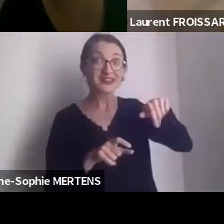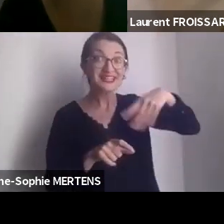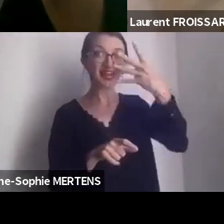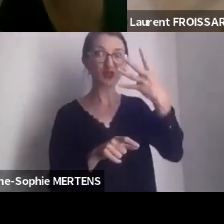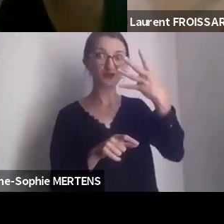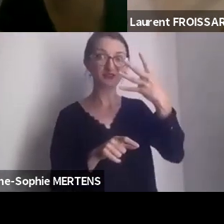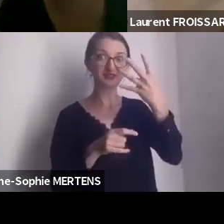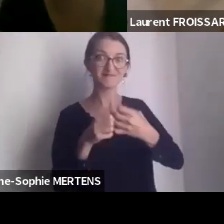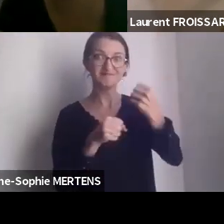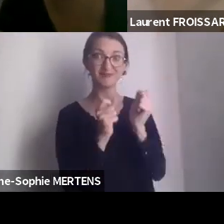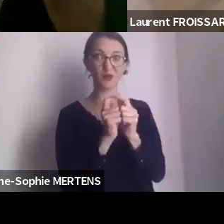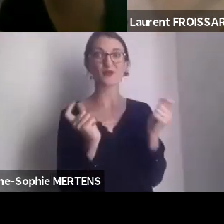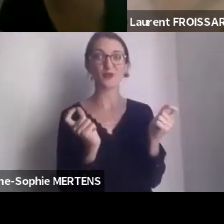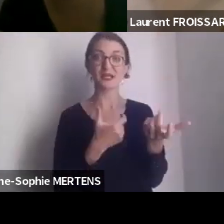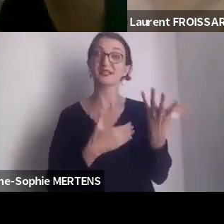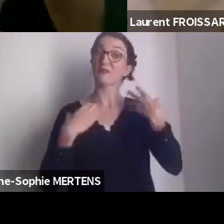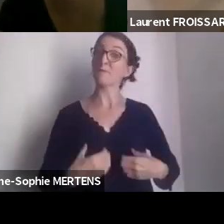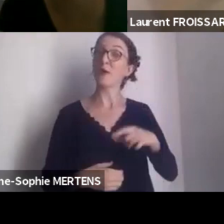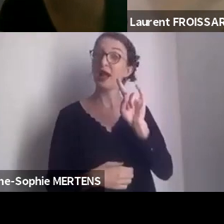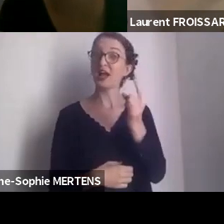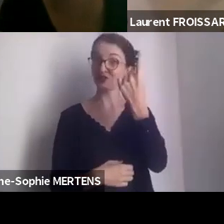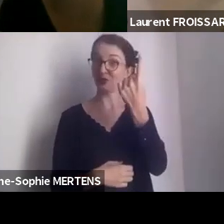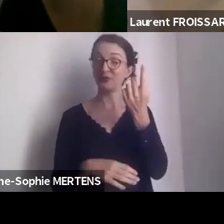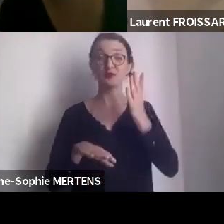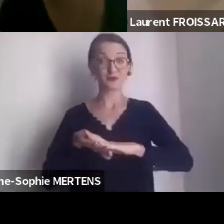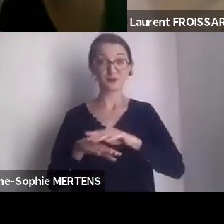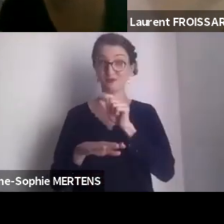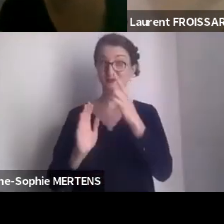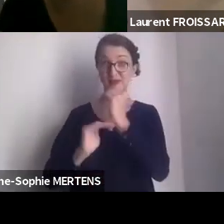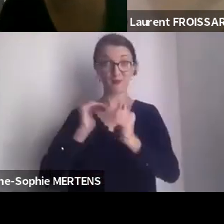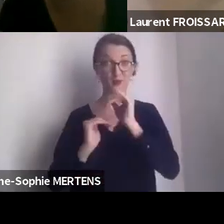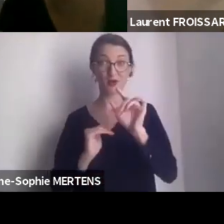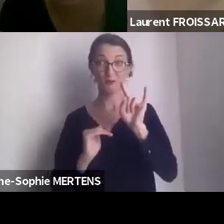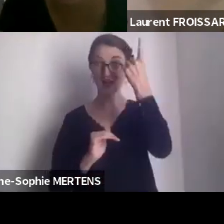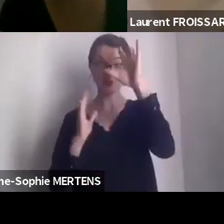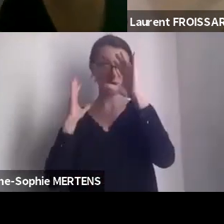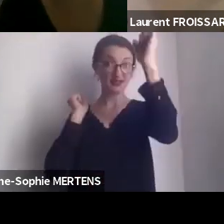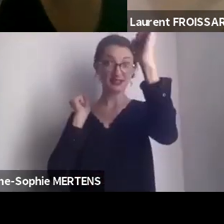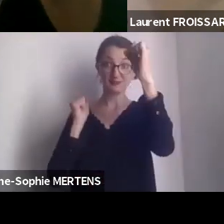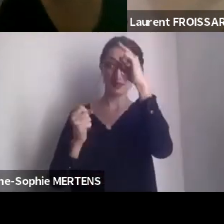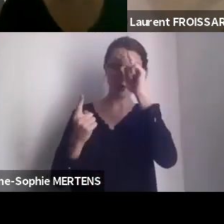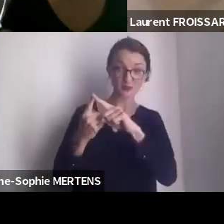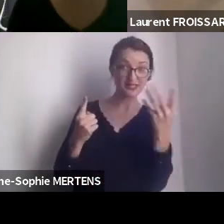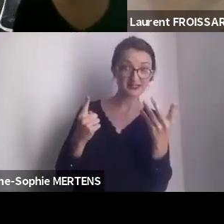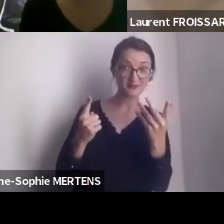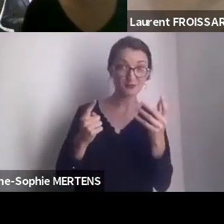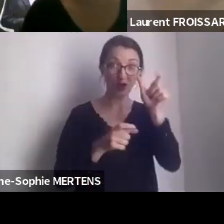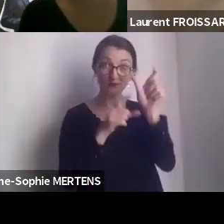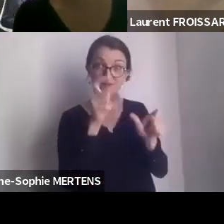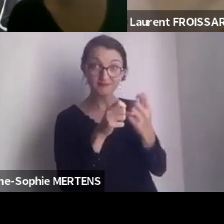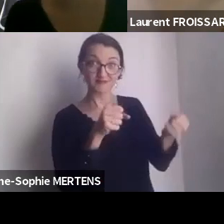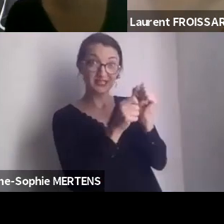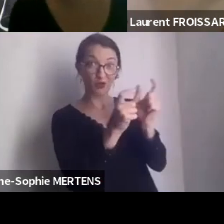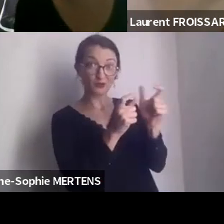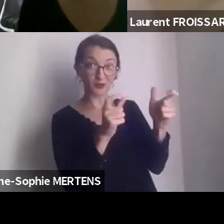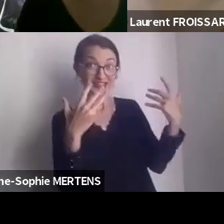Et l'objectif d'HUP Academy, c'est bien d'accélérer la réussite d'entrepreneurs déjà installés. Voilà. On en profite pour remercier d'ailleurs les partenaires